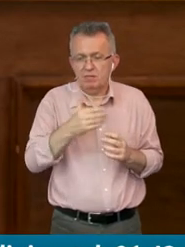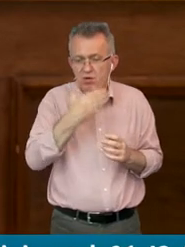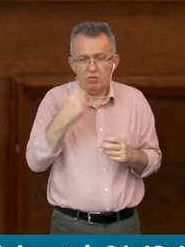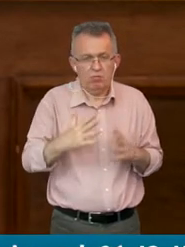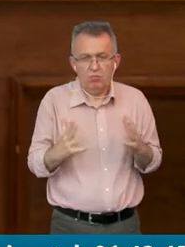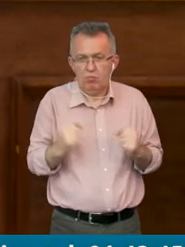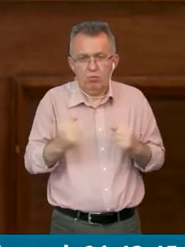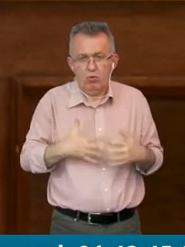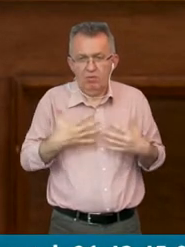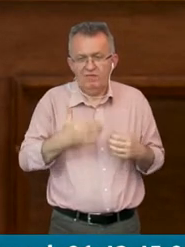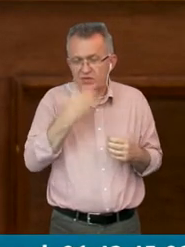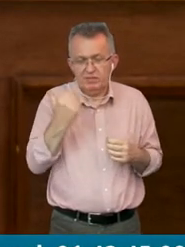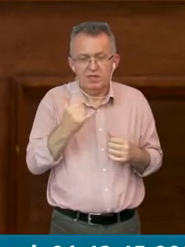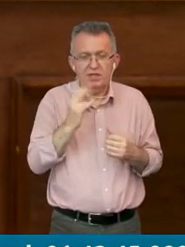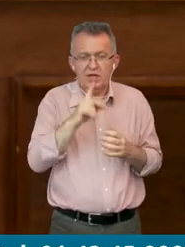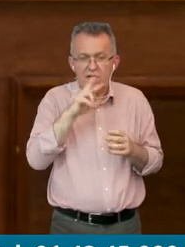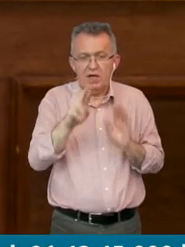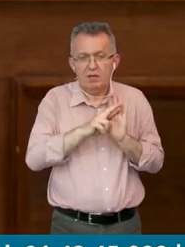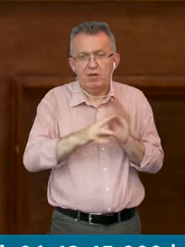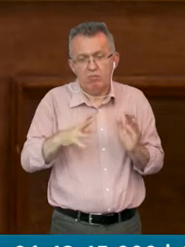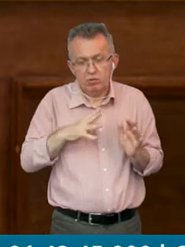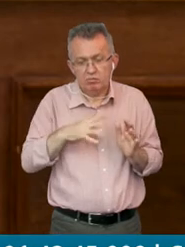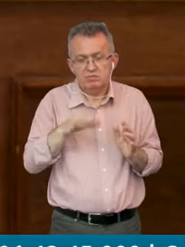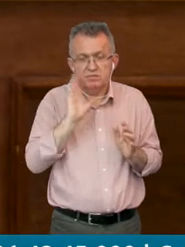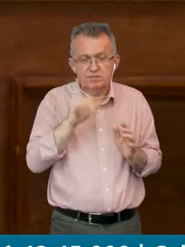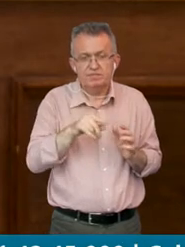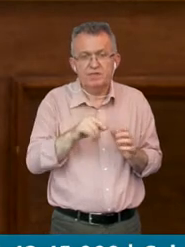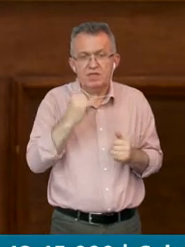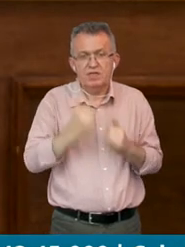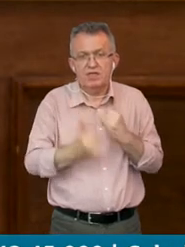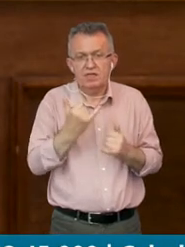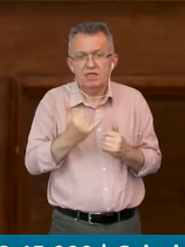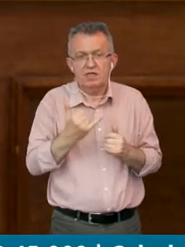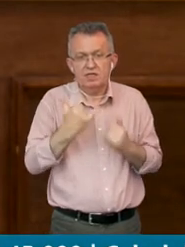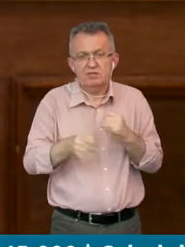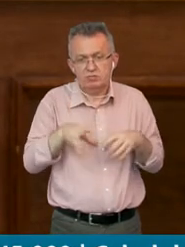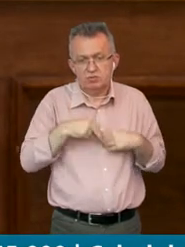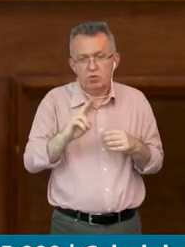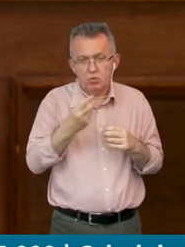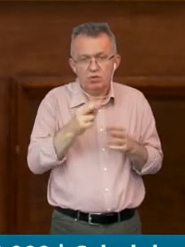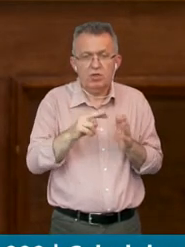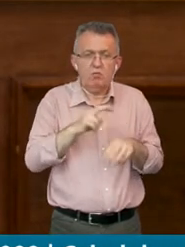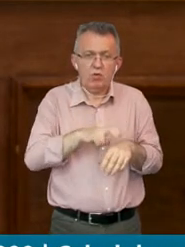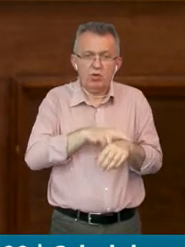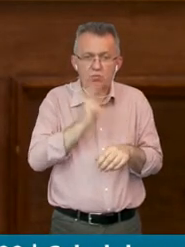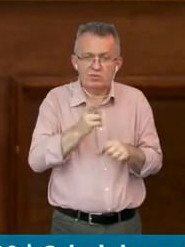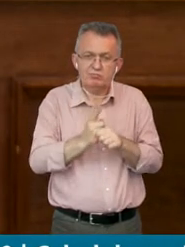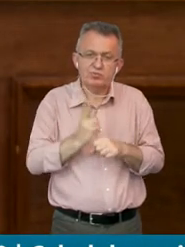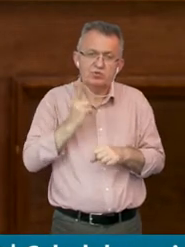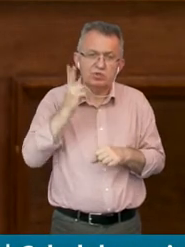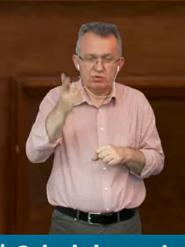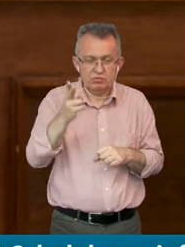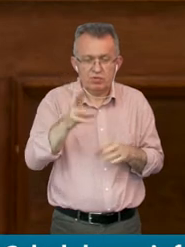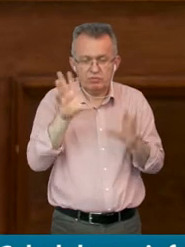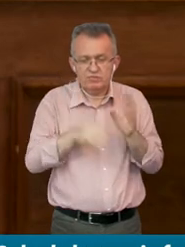obaw. Natomiast regulamin był taki, jaki był. Jeżeli przyjęlibyśmy drugi projekt, to musielibyśmy przekroczyć kwotę